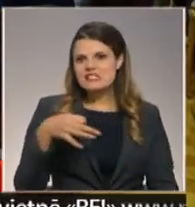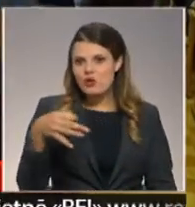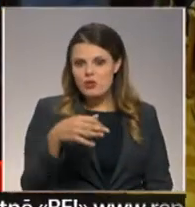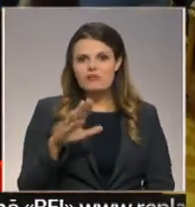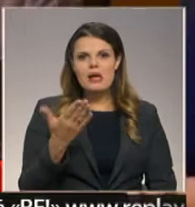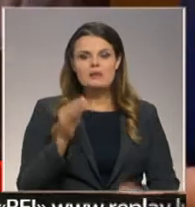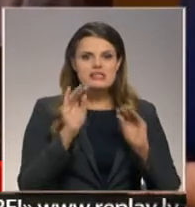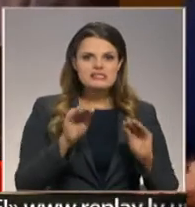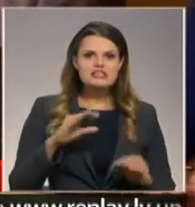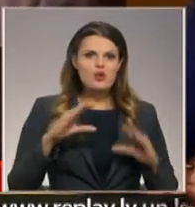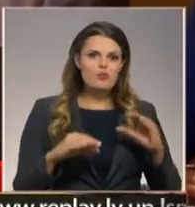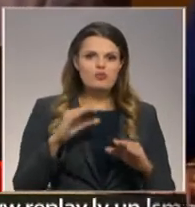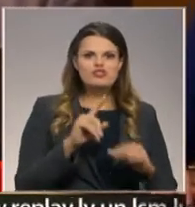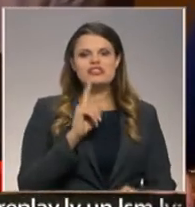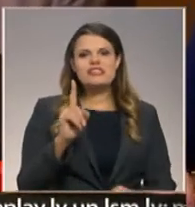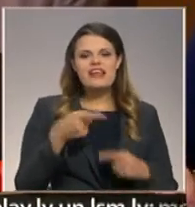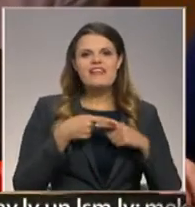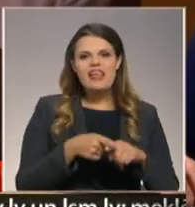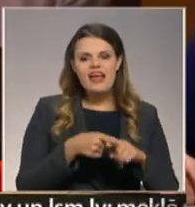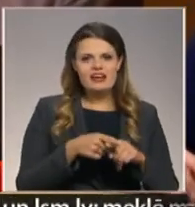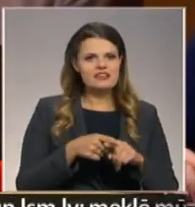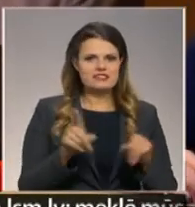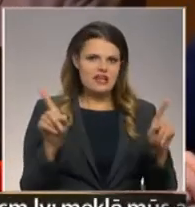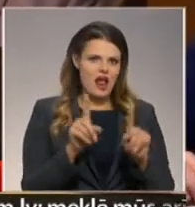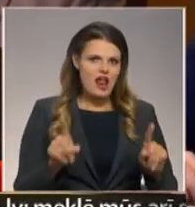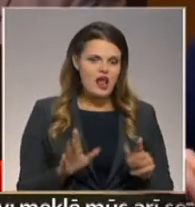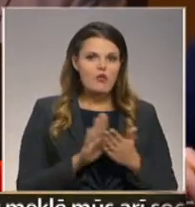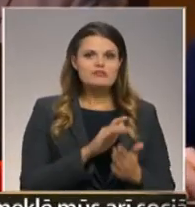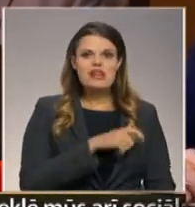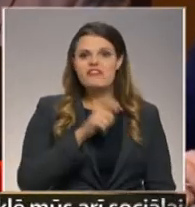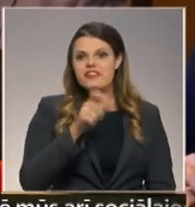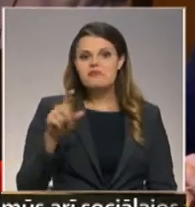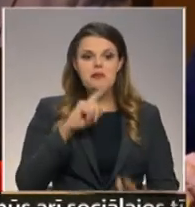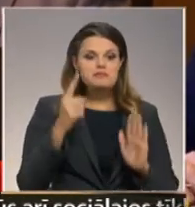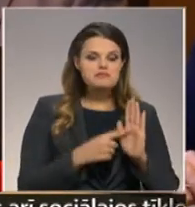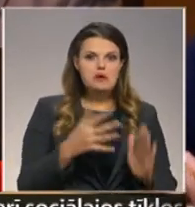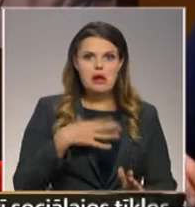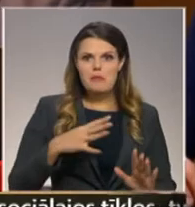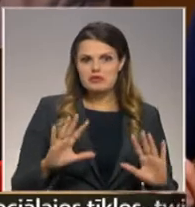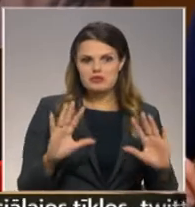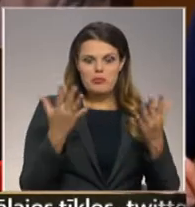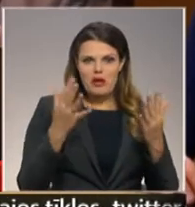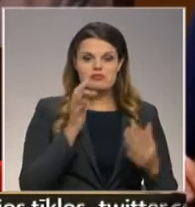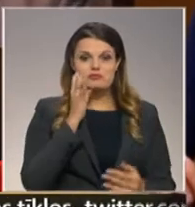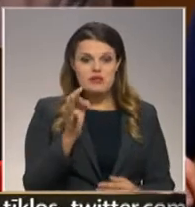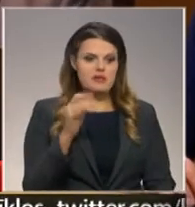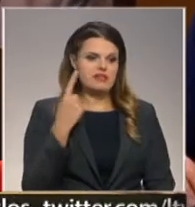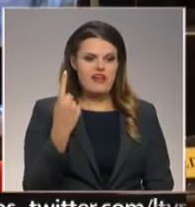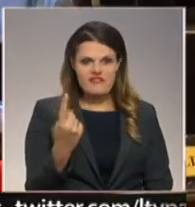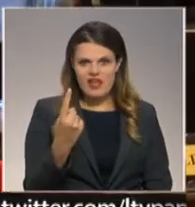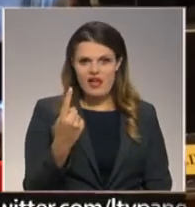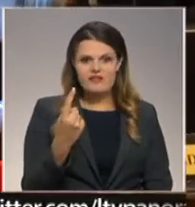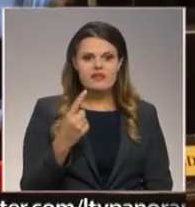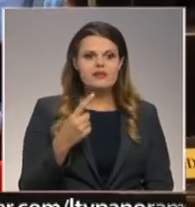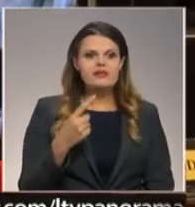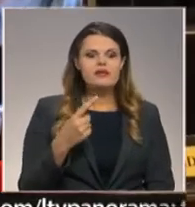bet sastādītie budžeti esot tikai tehniskas dabas jautājums. Uz deputātu jautājumiem, kāpēc tik pēkšņi, atbilde ir viena.